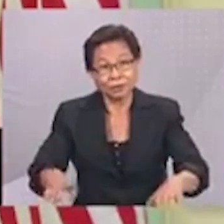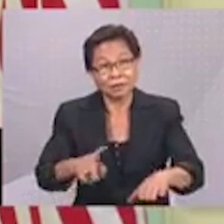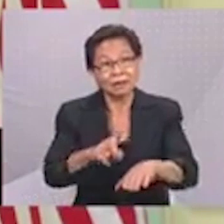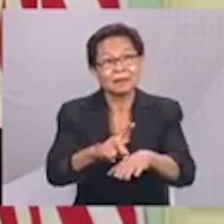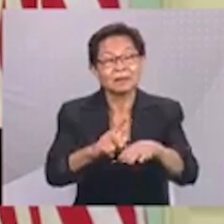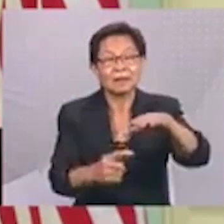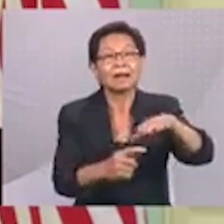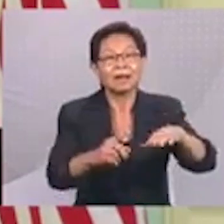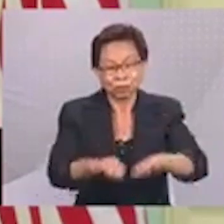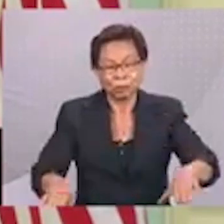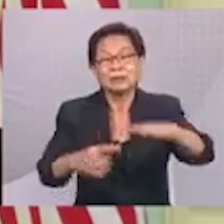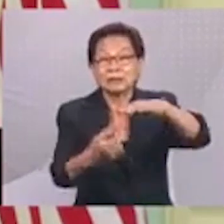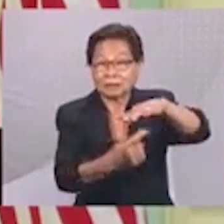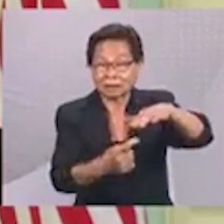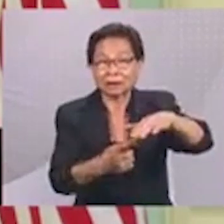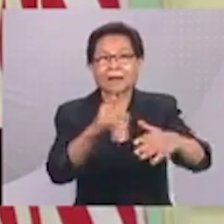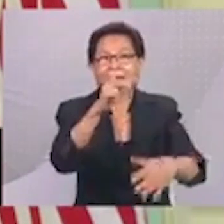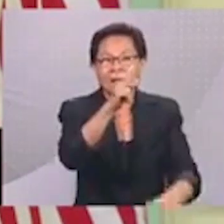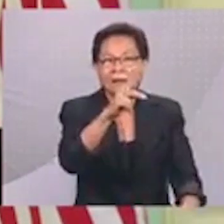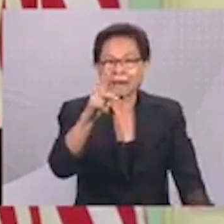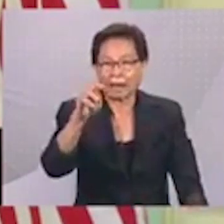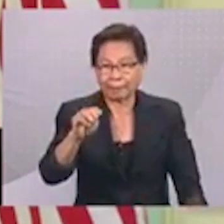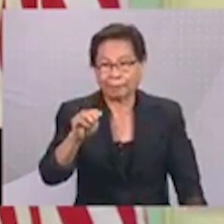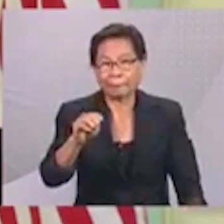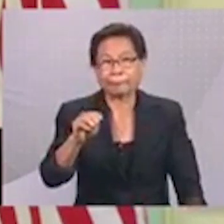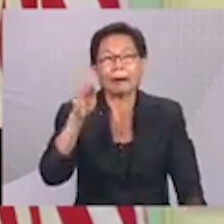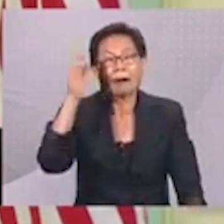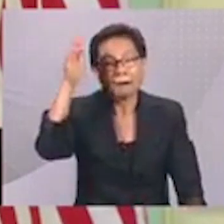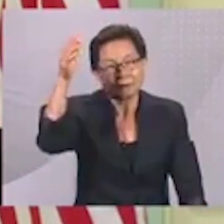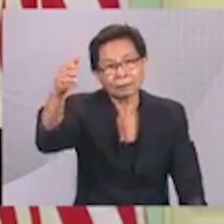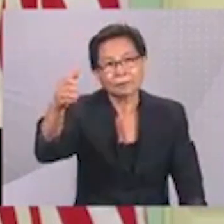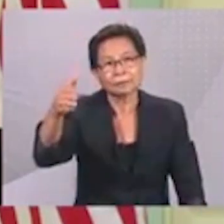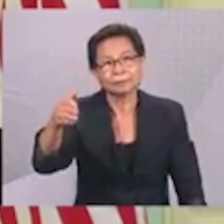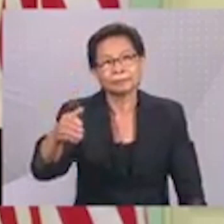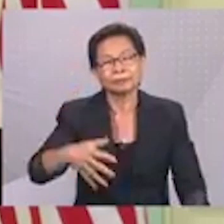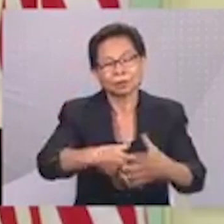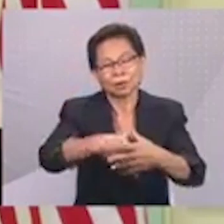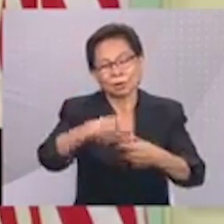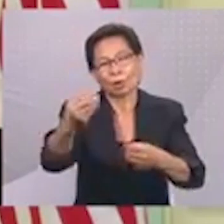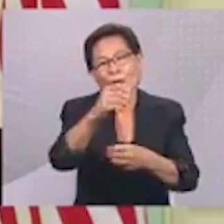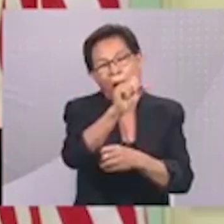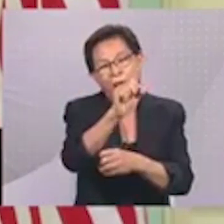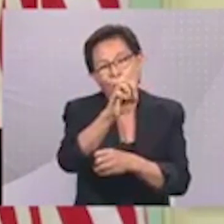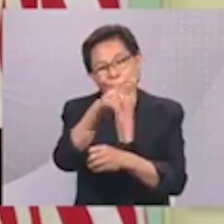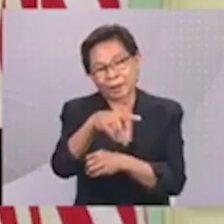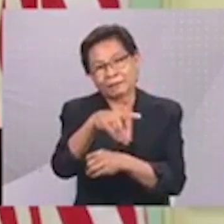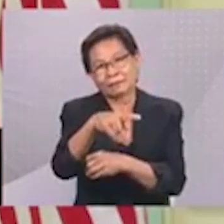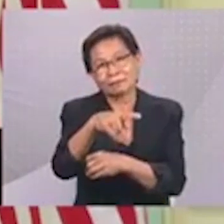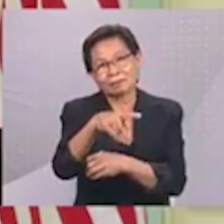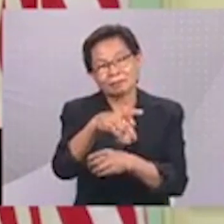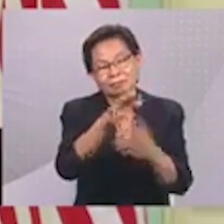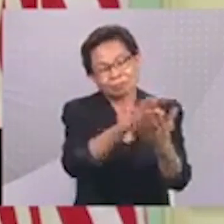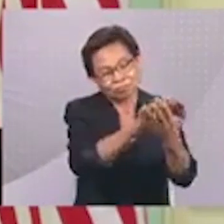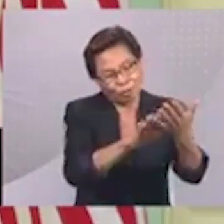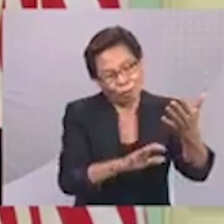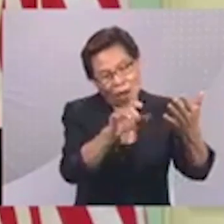pihak Kementerian Kesihatan akan mengeluarkan SOP